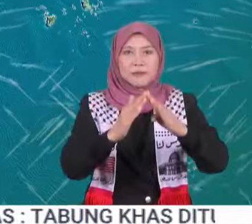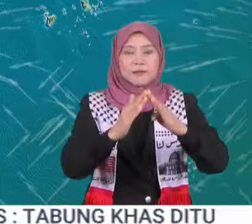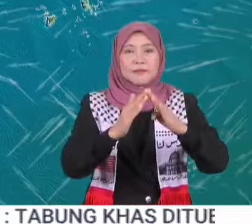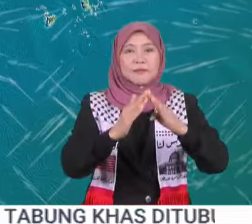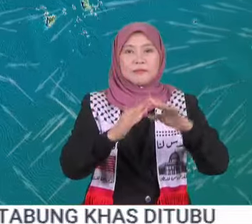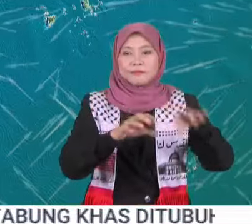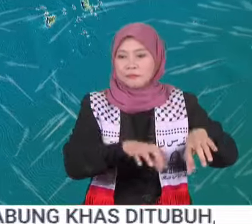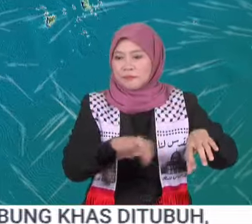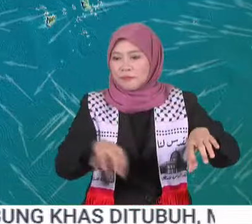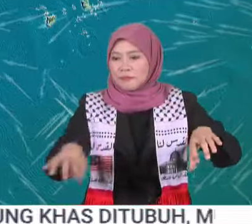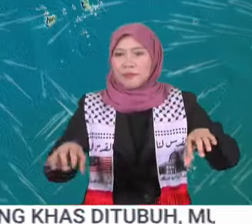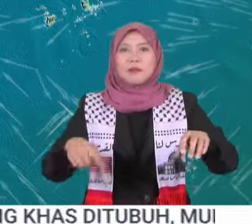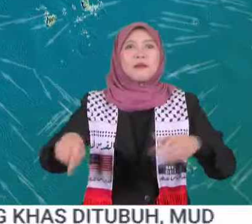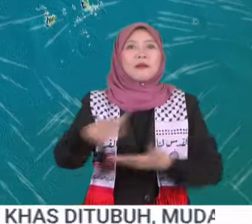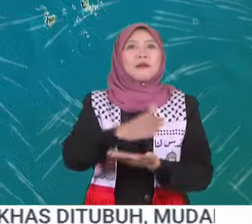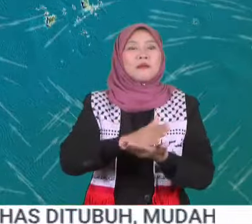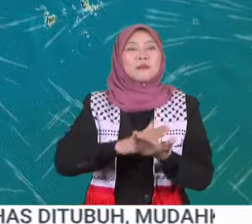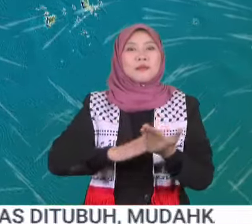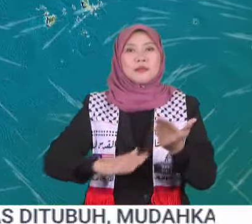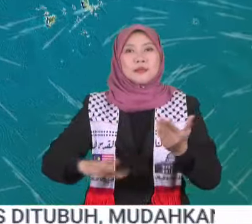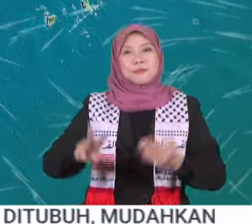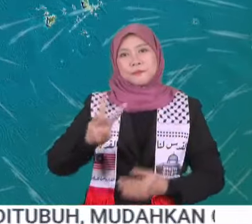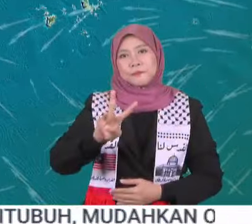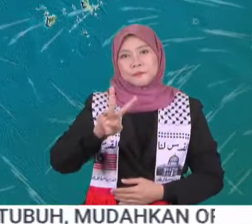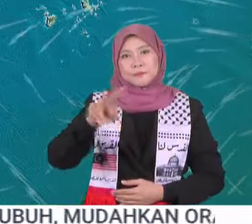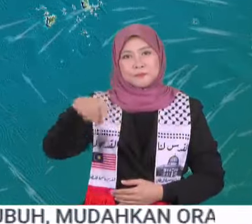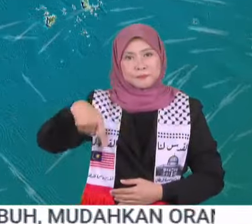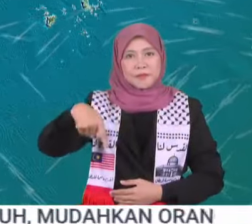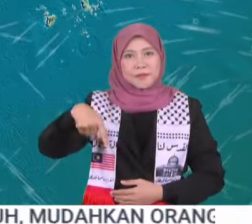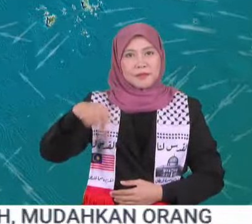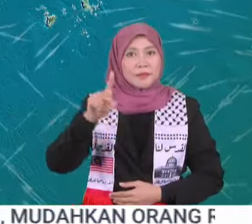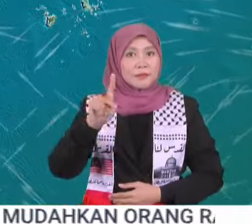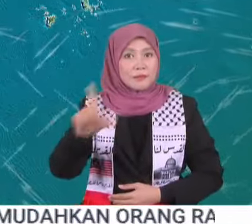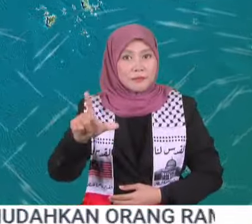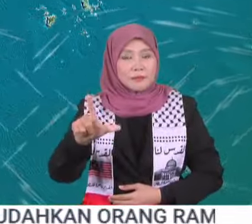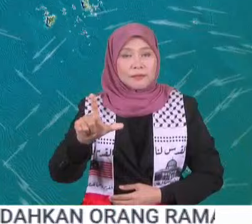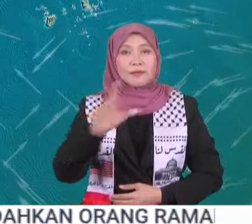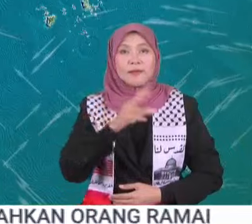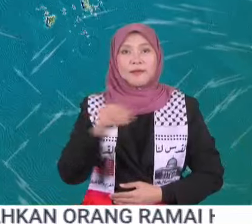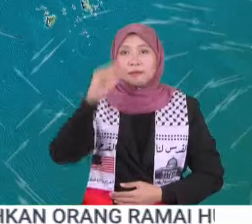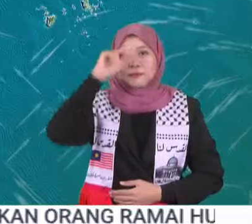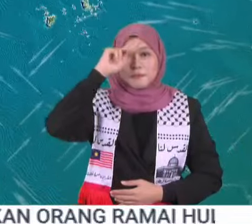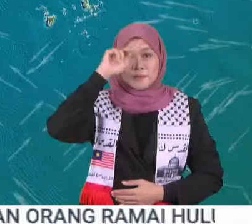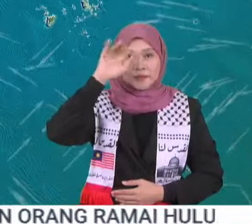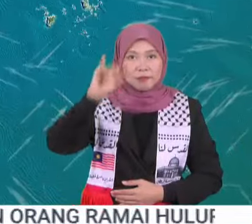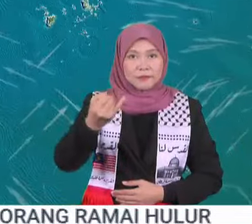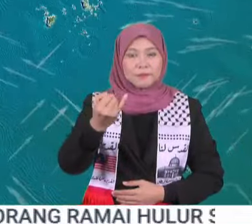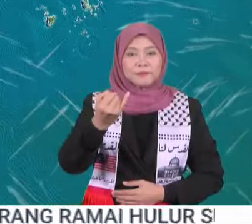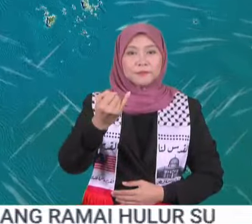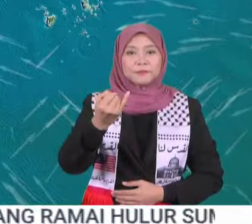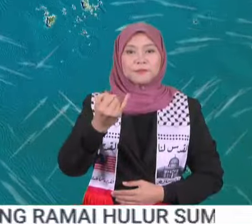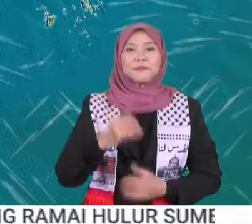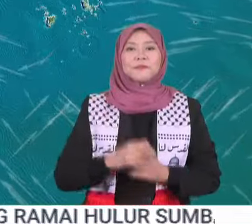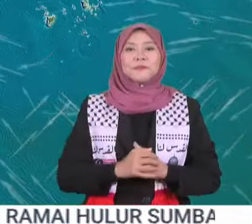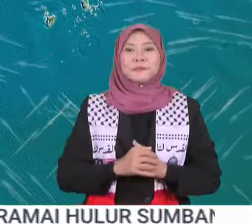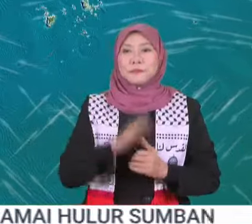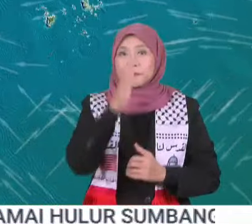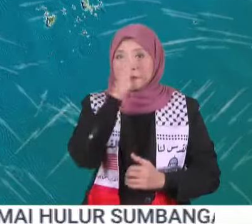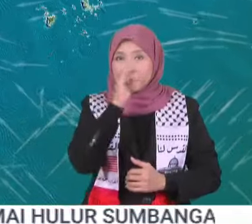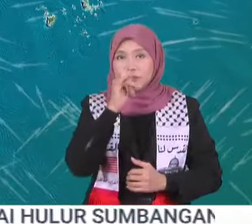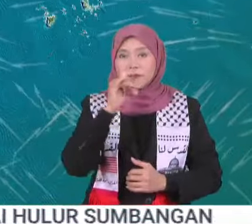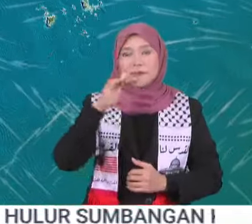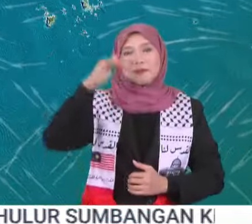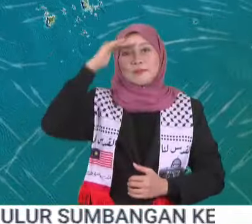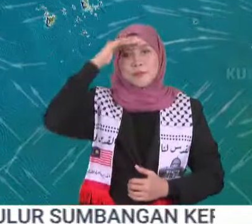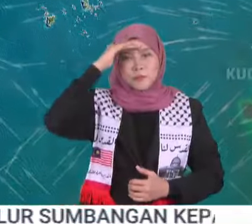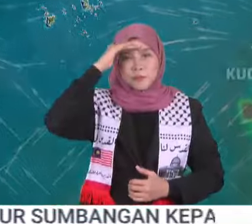di satu dua tempat melibatkan kawasan di sekitar wilayah Persekutuan Kuala Lumpur dan juga Putrajaya, sedikit di Melaka dan juga Johor